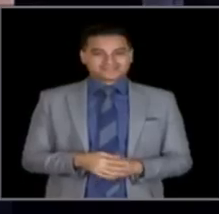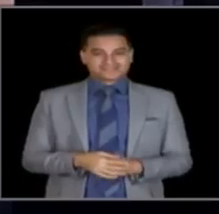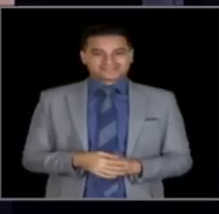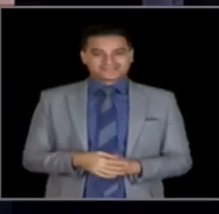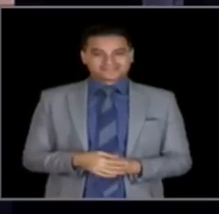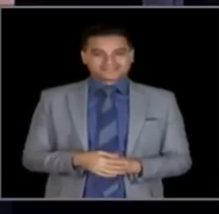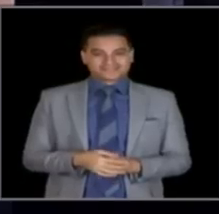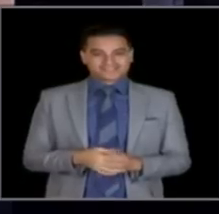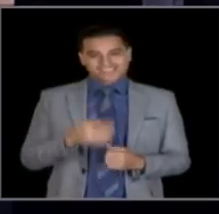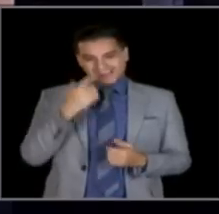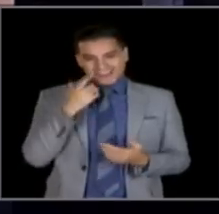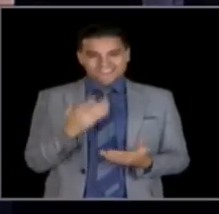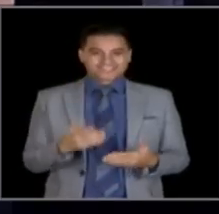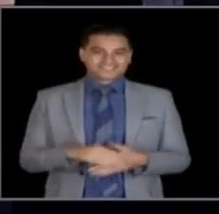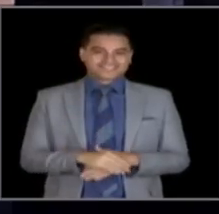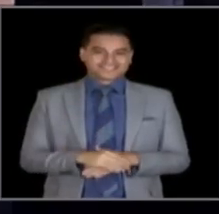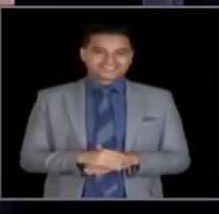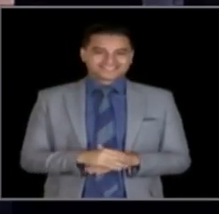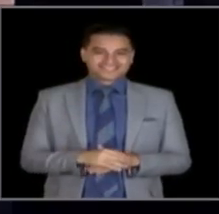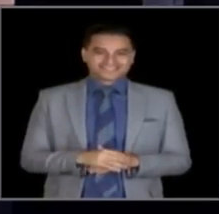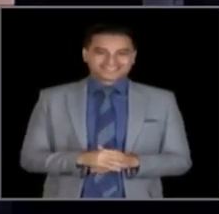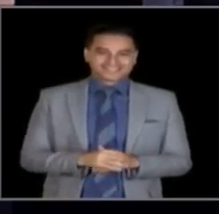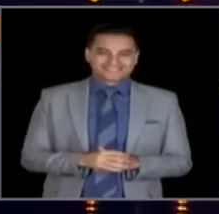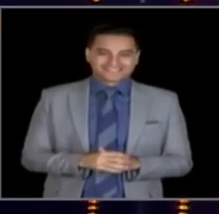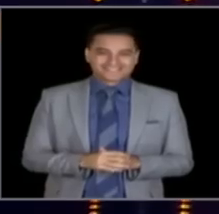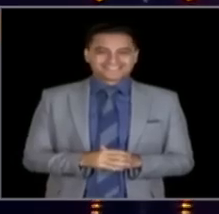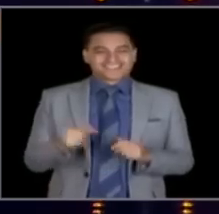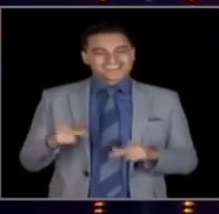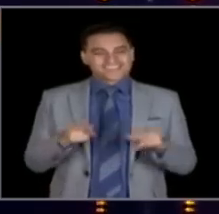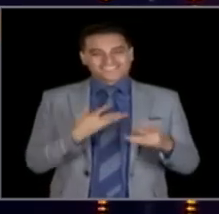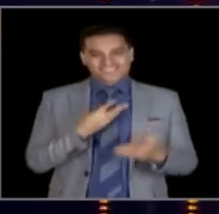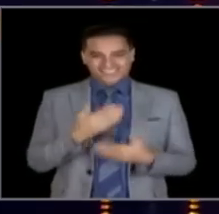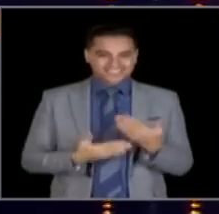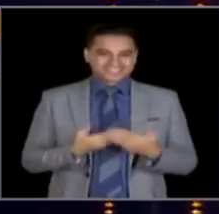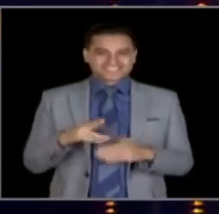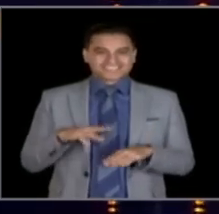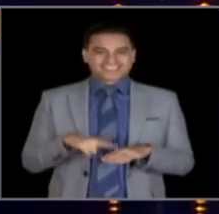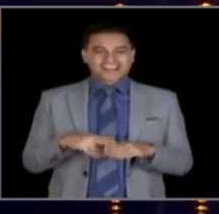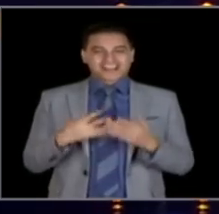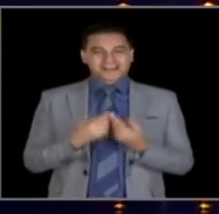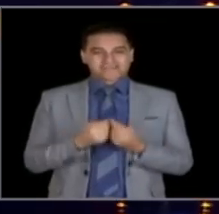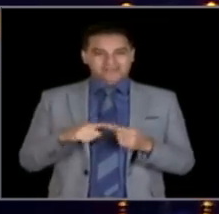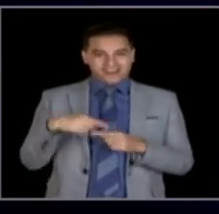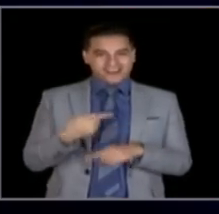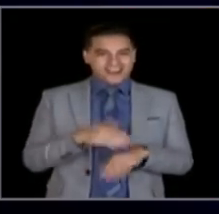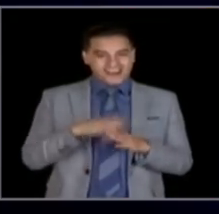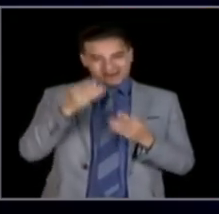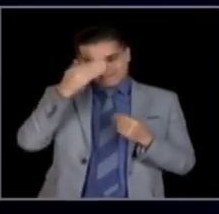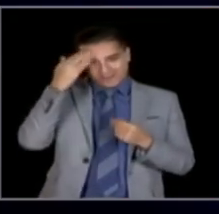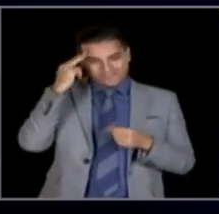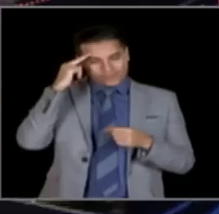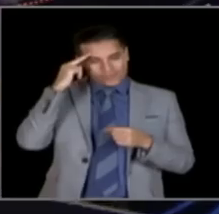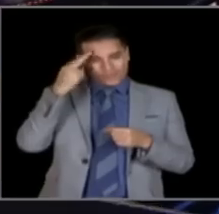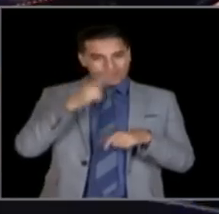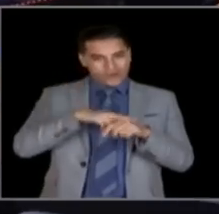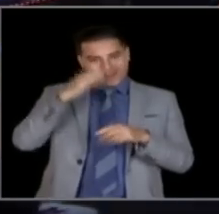بقى، وقالت لك هنشوف. لا ما كانش قصدي. هنخرج فاصل وهنرجع مرة تانية مع فقرة المعرفة